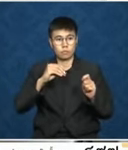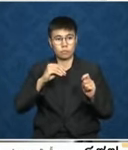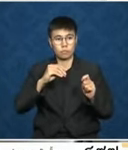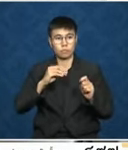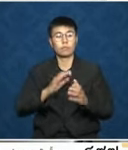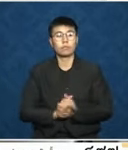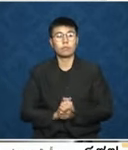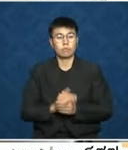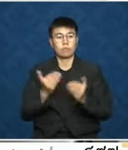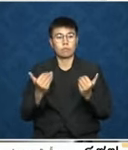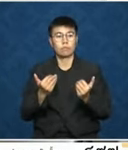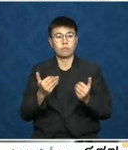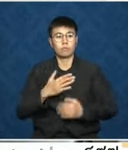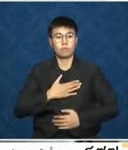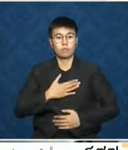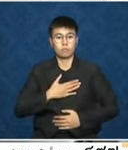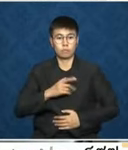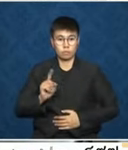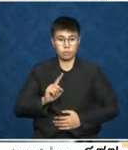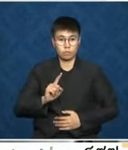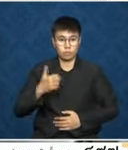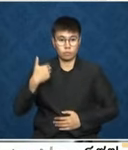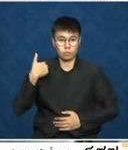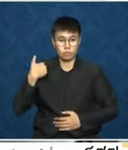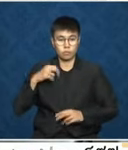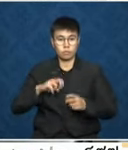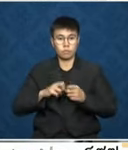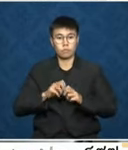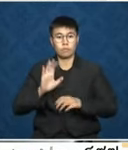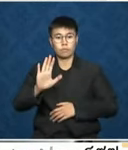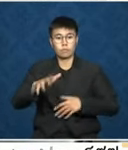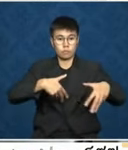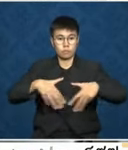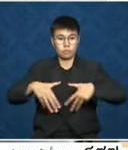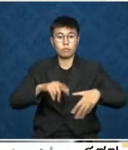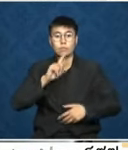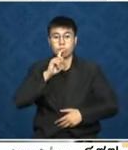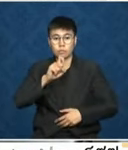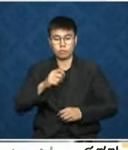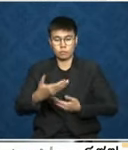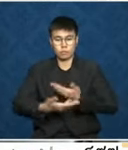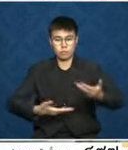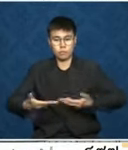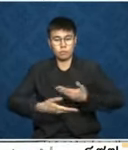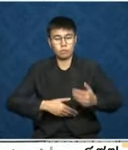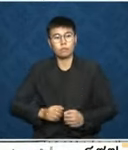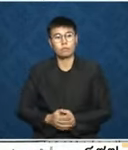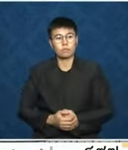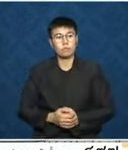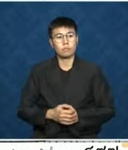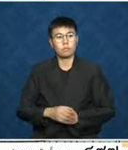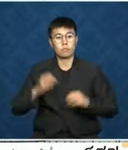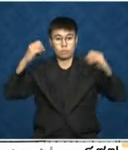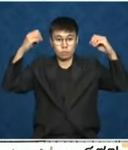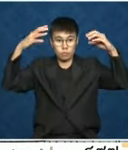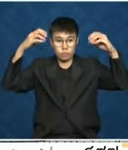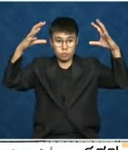ประการค่ะวันนี้ดิฉันมีเรื่องความเดือดร้อนของพี่น้องประชาชนจะมาหารือท่านประธานนะคะเรื่องที่ 1ค่ะเรื่องไฟส่องสว่างถนนสาย